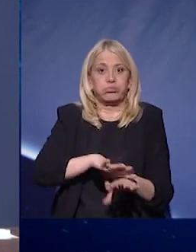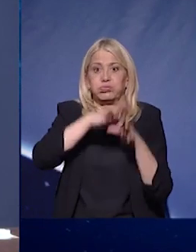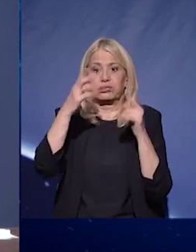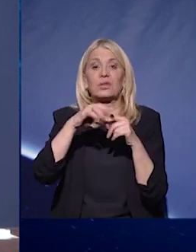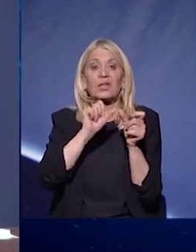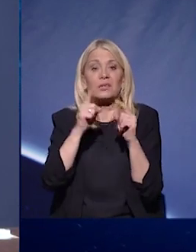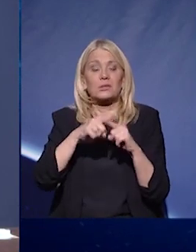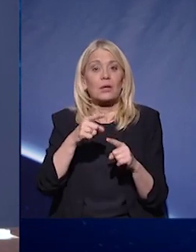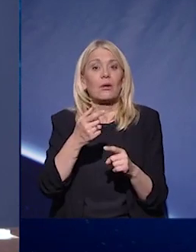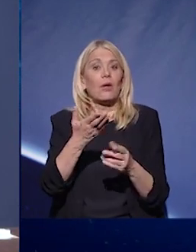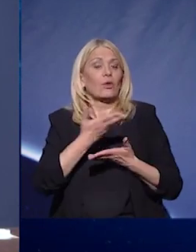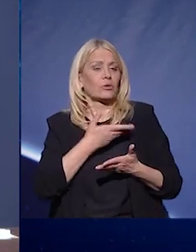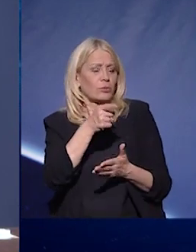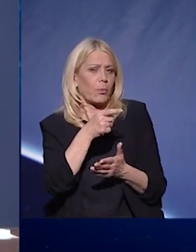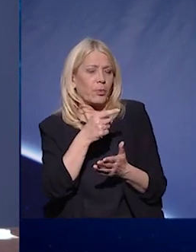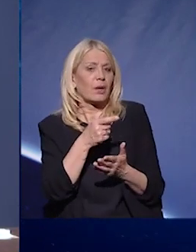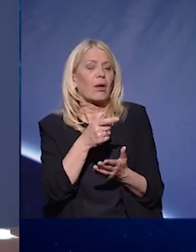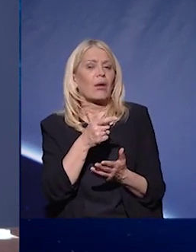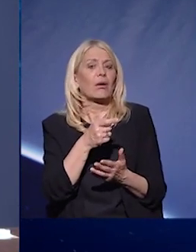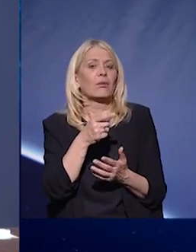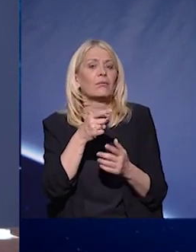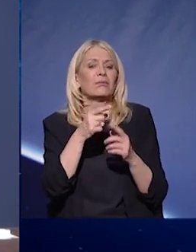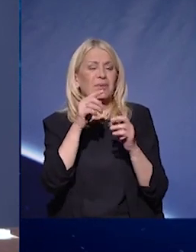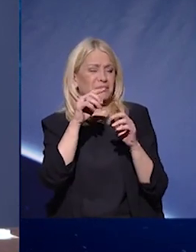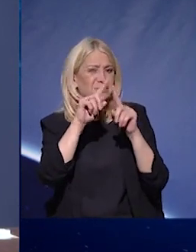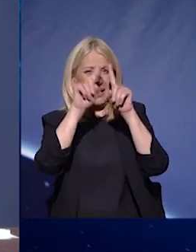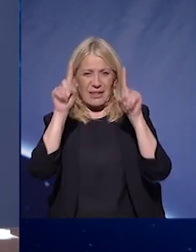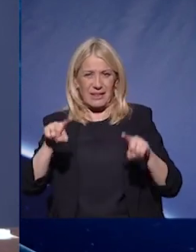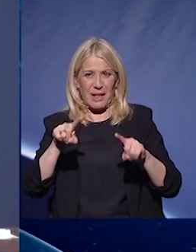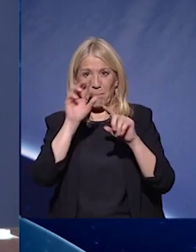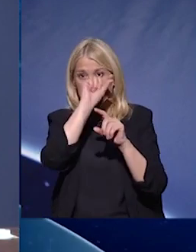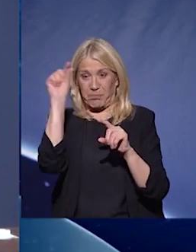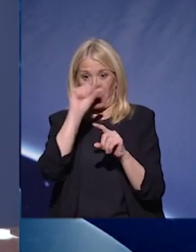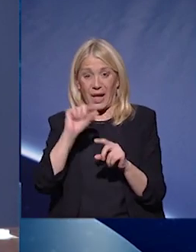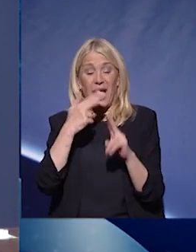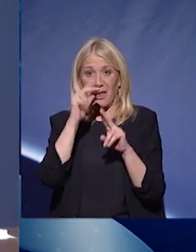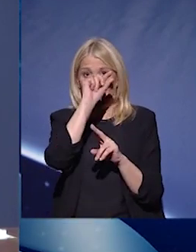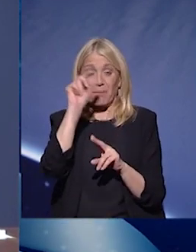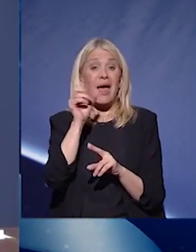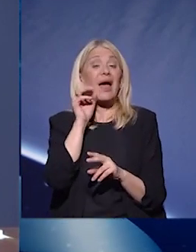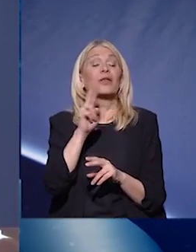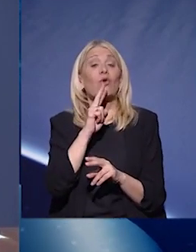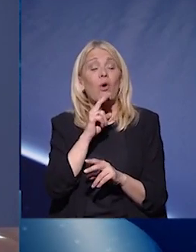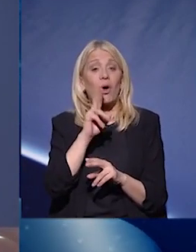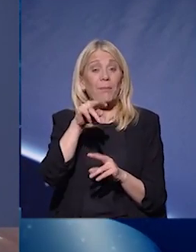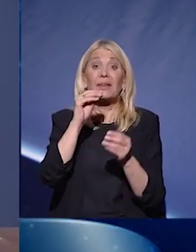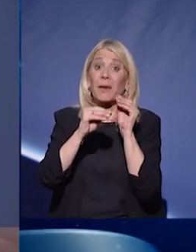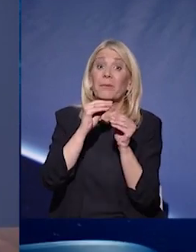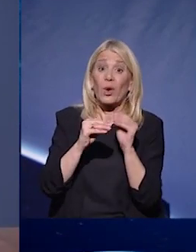vam dobije tabelarno. Tabelarno napiše po imence kad je ko. I sad imate